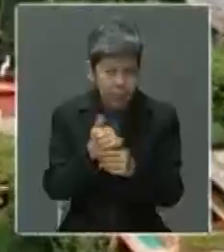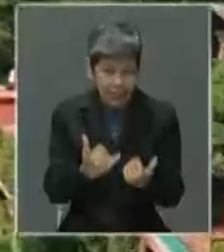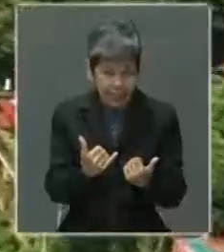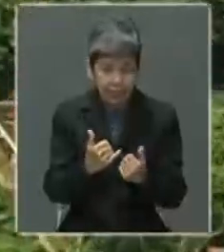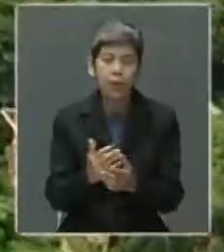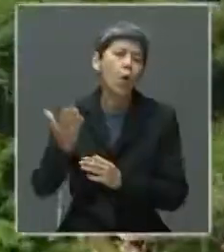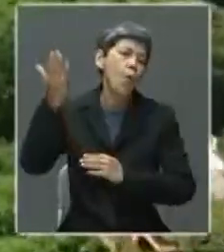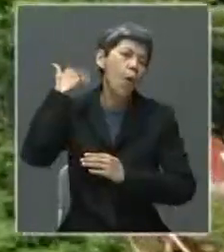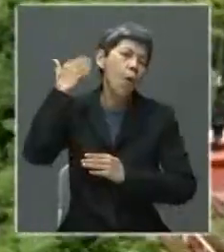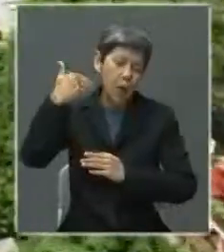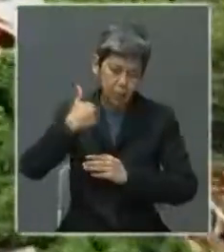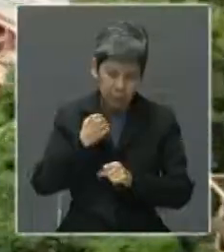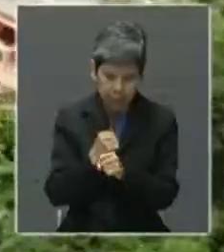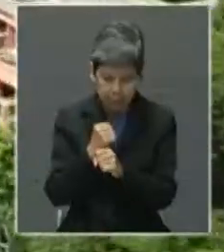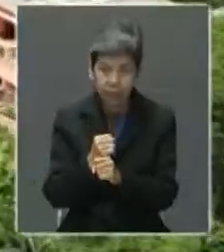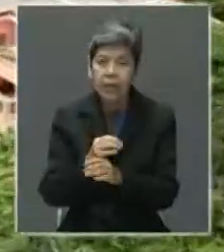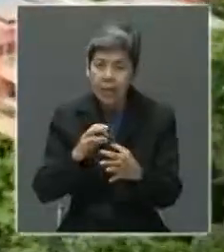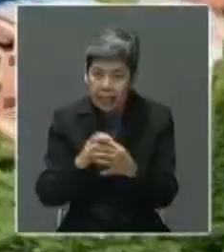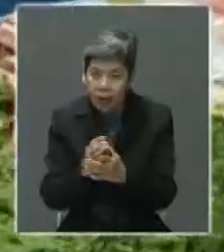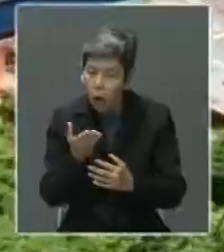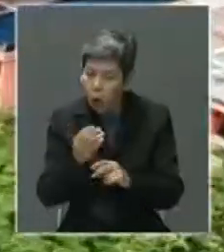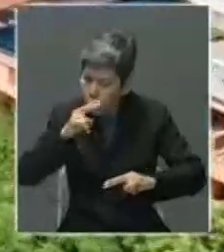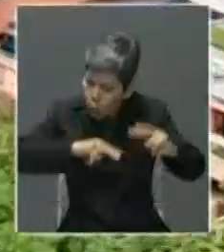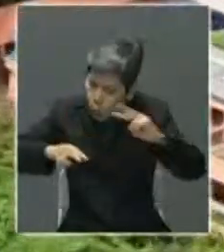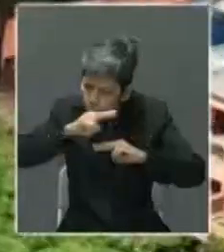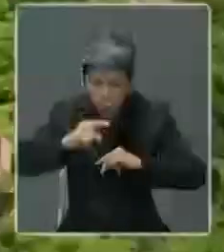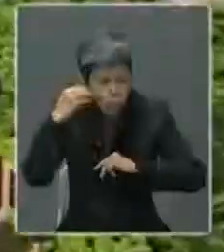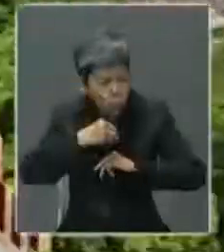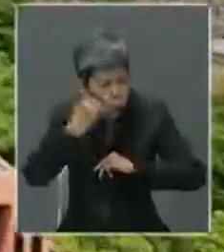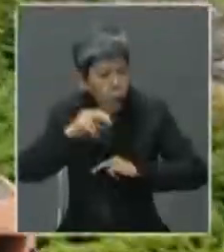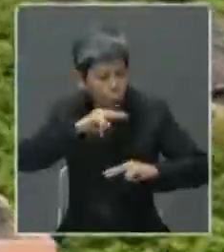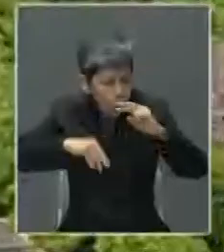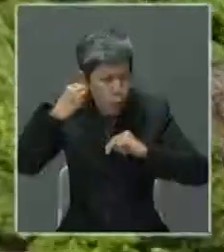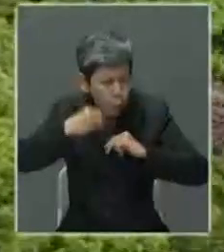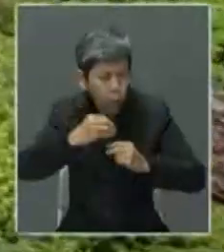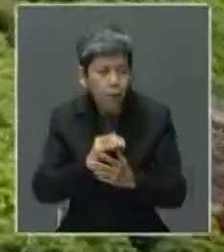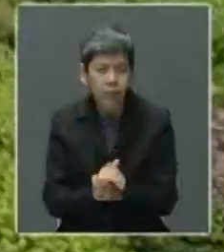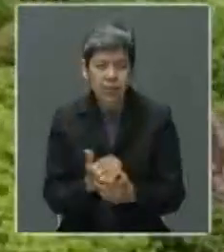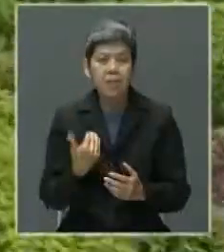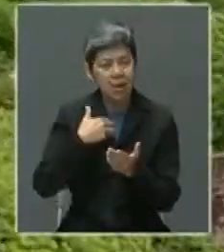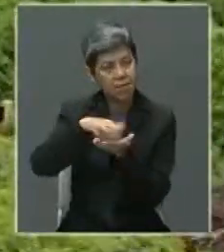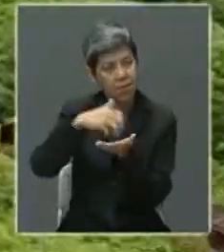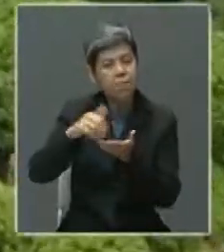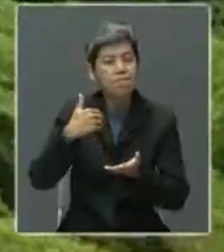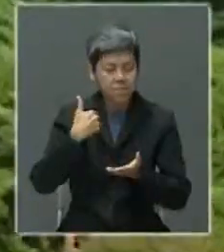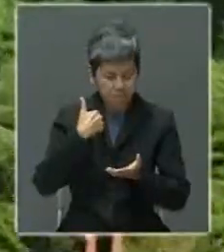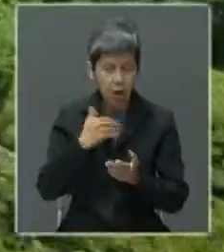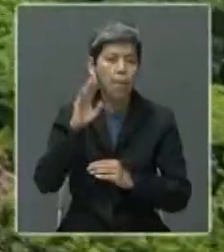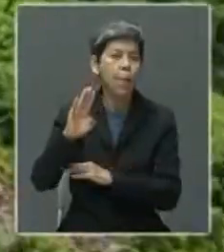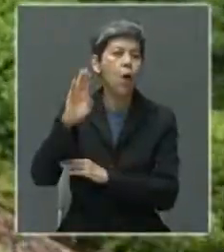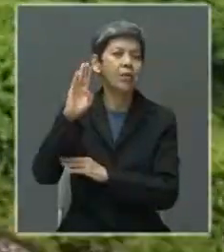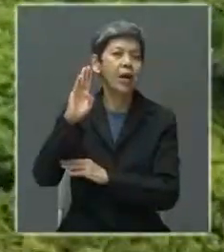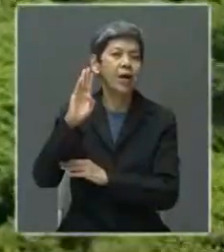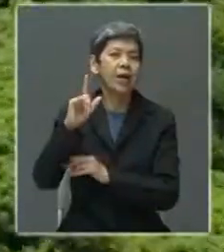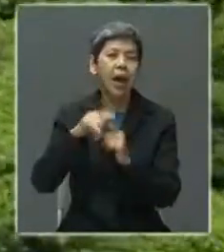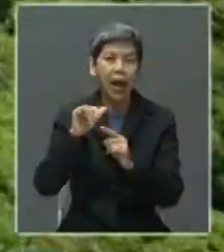าที่ผ่านมาก็เคยมีการขอให้ตรวจสอบมาแล้วหลายครั้งนอกจากนี้ก็มีรายงานด้วยนะครับว่าบริษัทชาญอิส